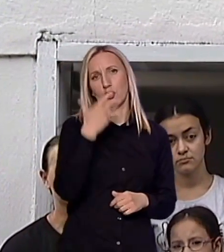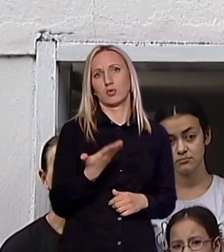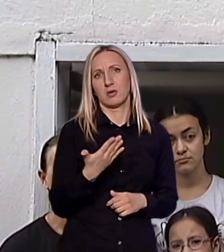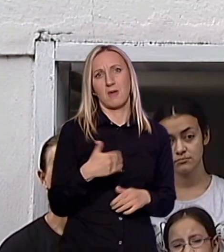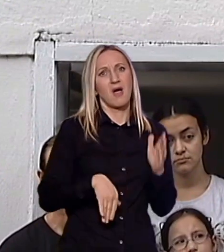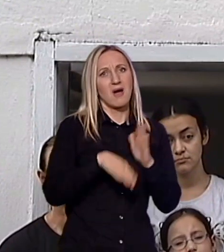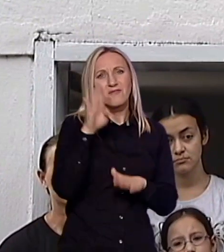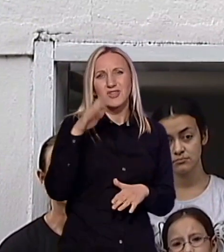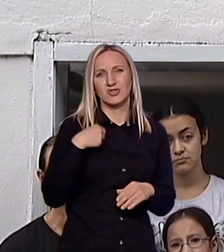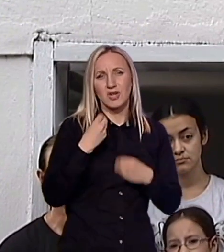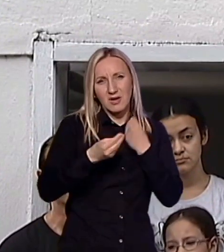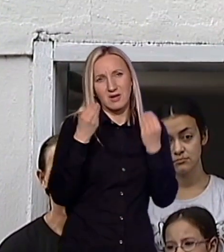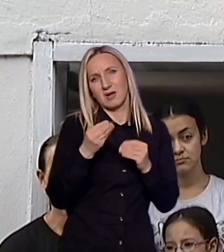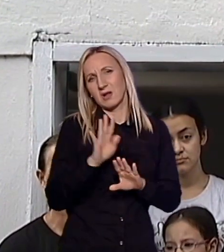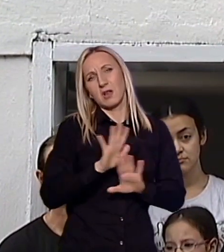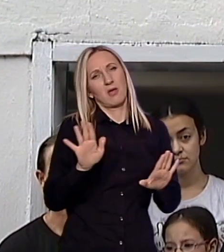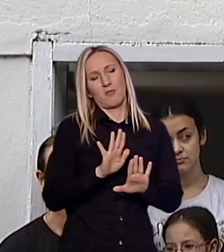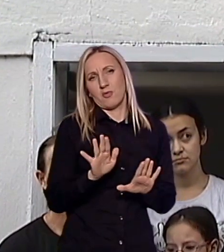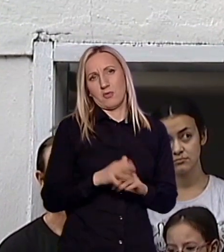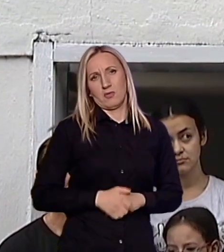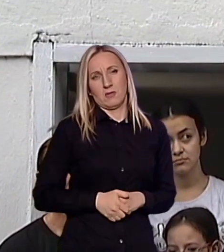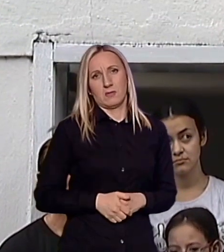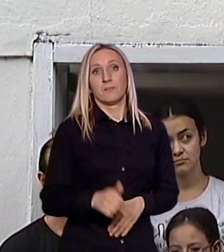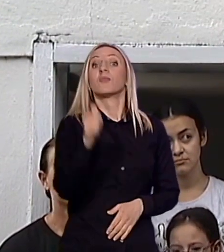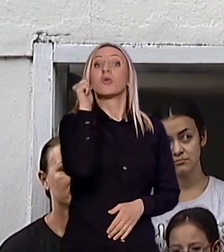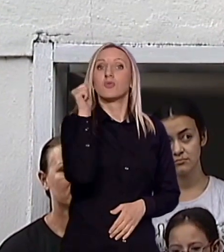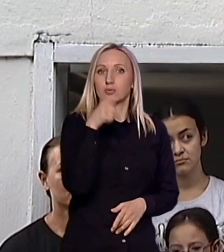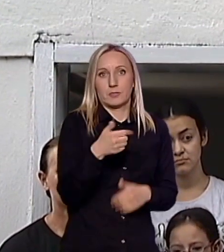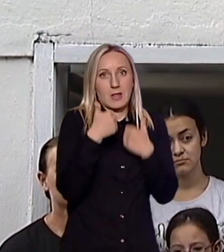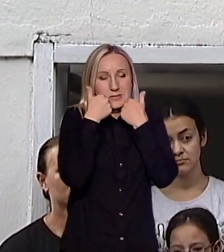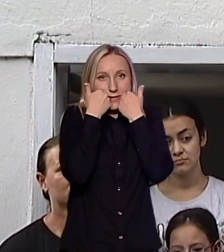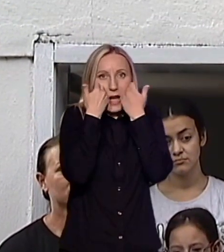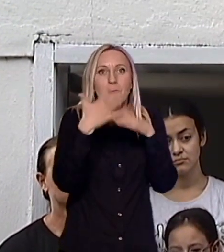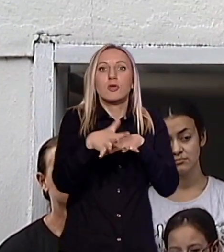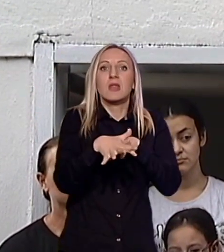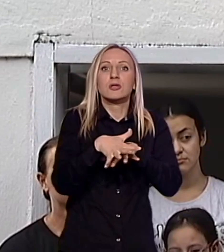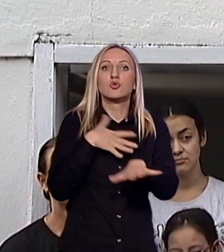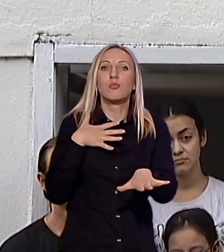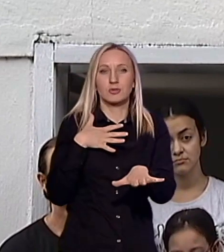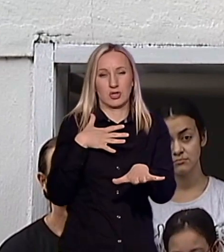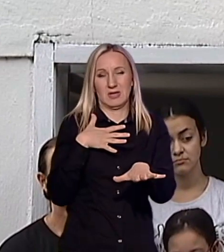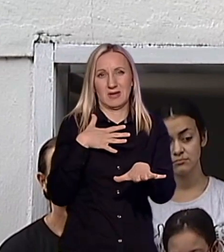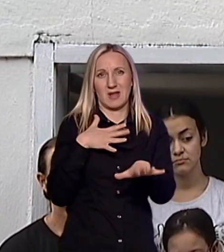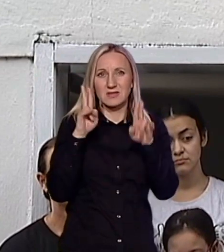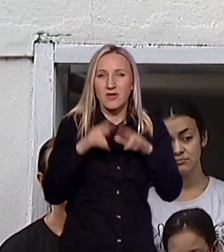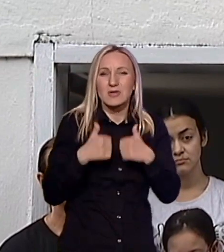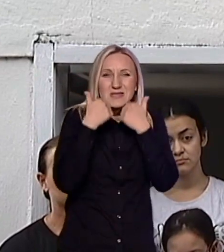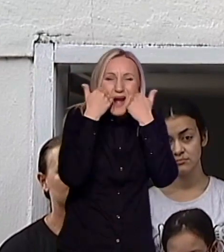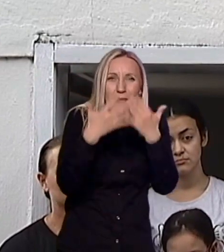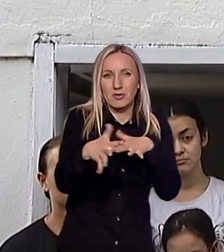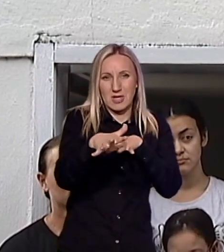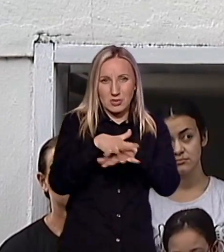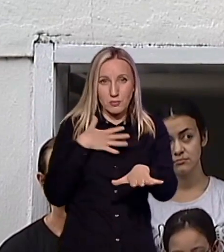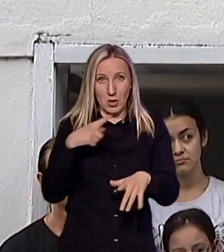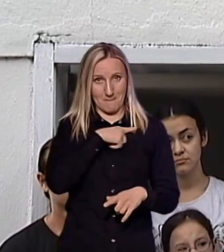Ne mogu više ništa da vam pričam. Znači, juče se desila ta sramotna skupština. Sramotna za koaliciju, čiju